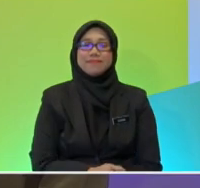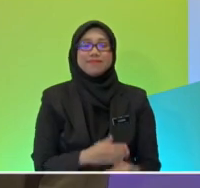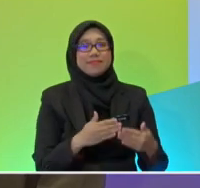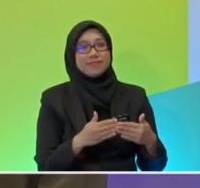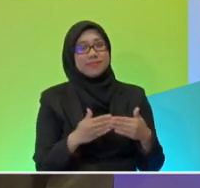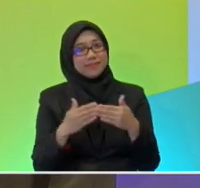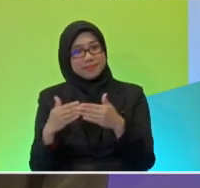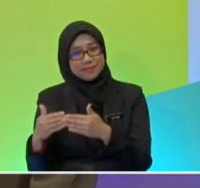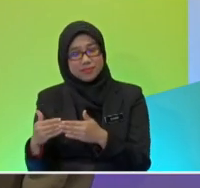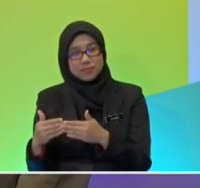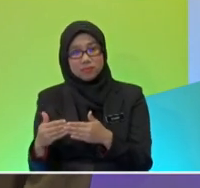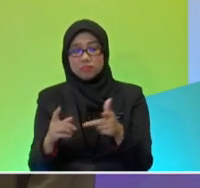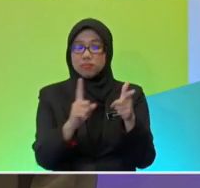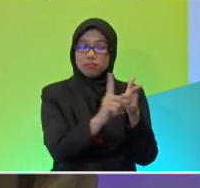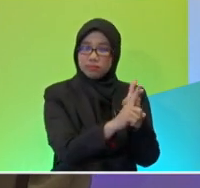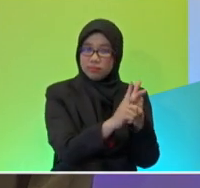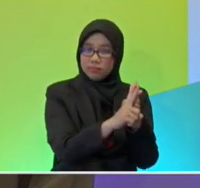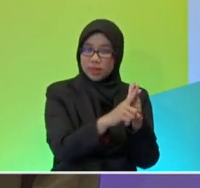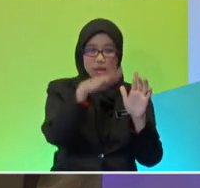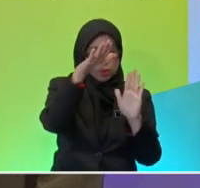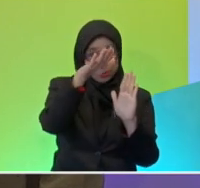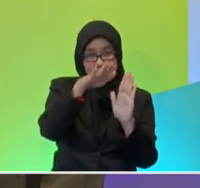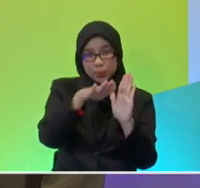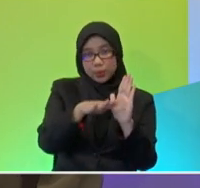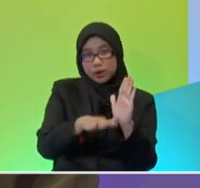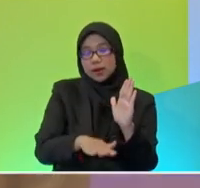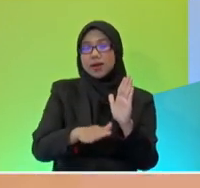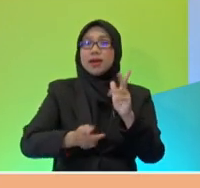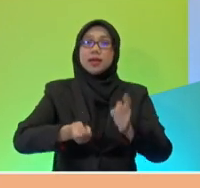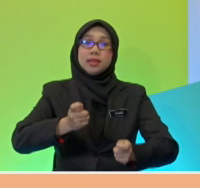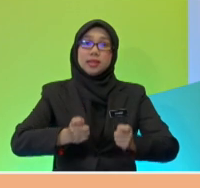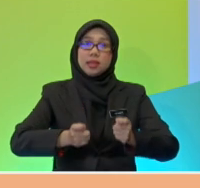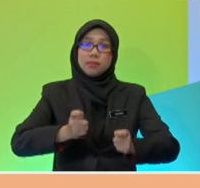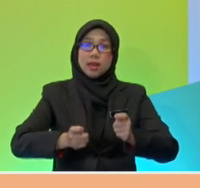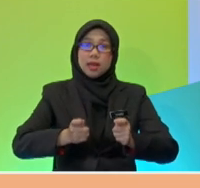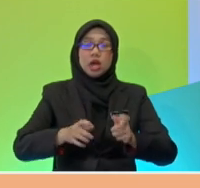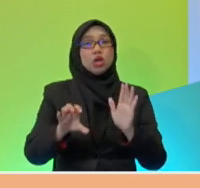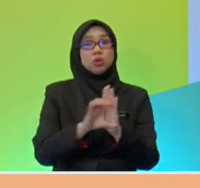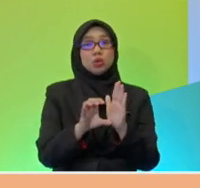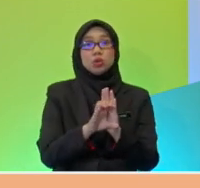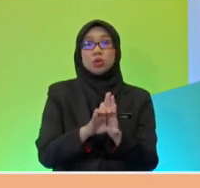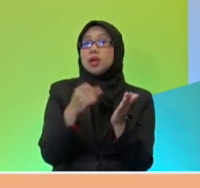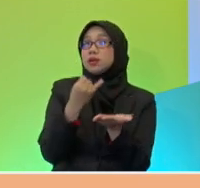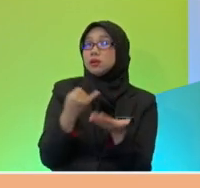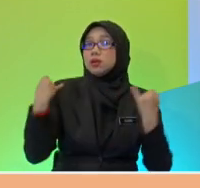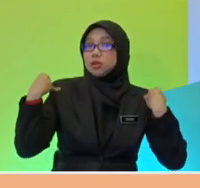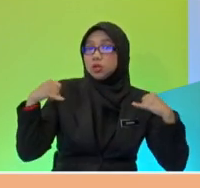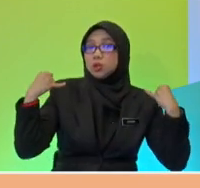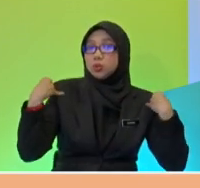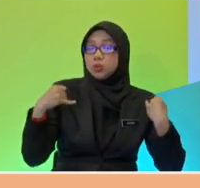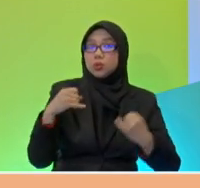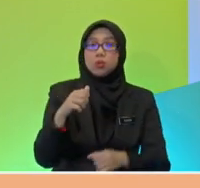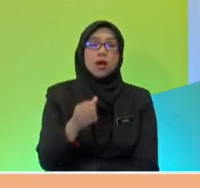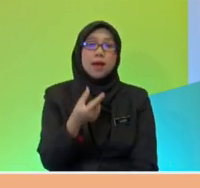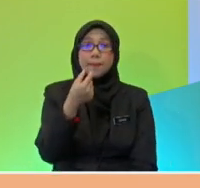tidak mengurangkan timbangan contohnya kita nak jual Apa nak jual asap keping asam